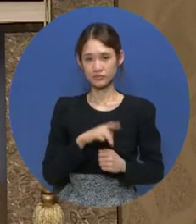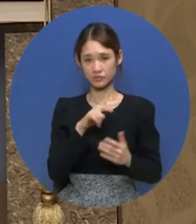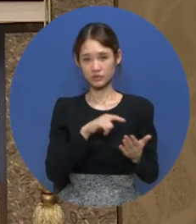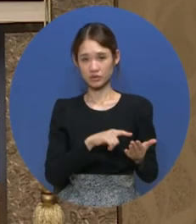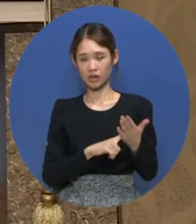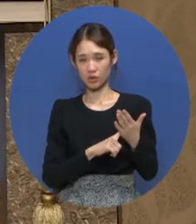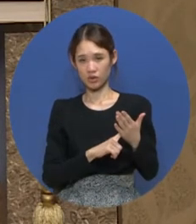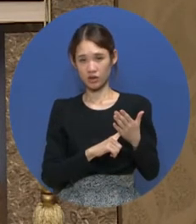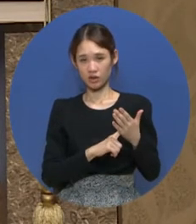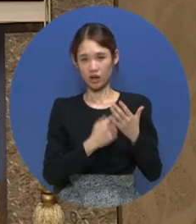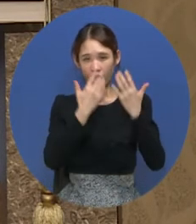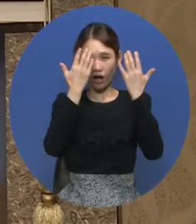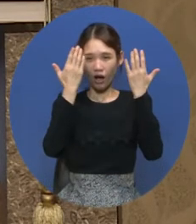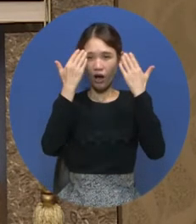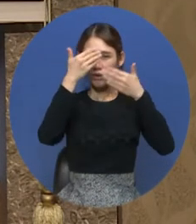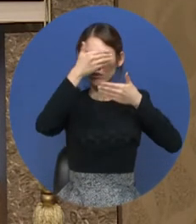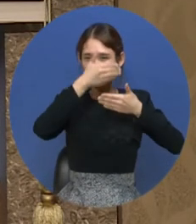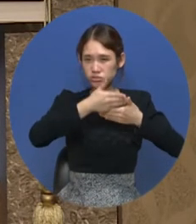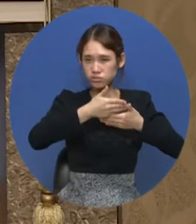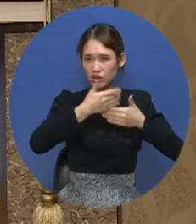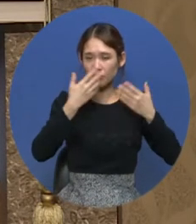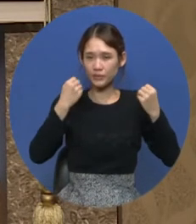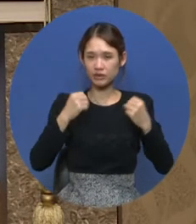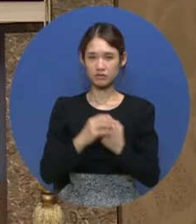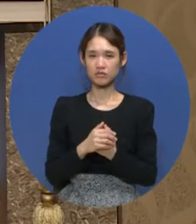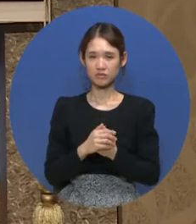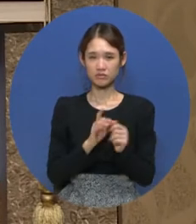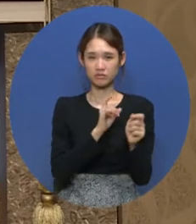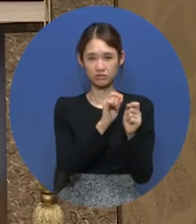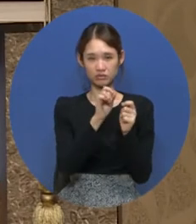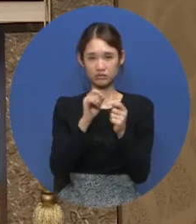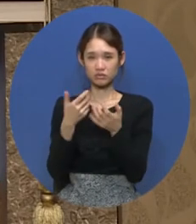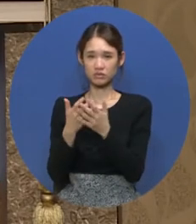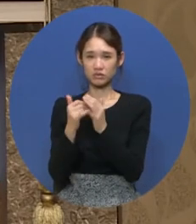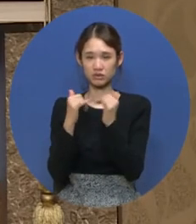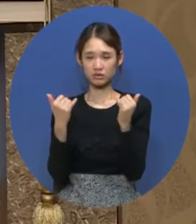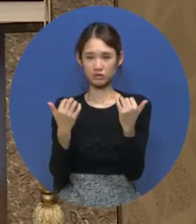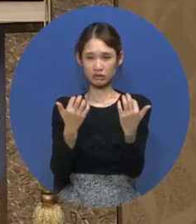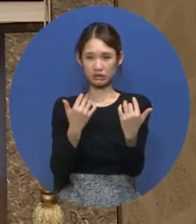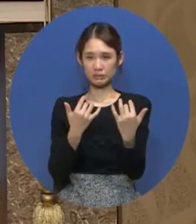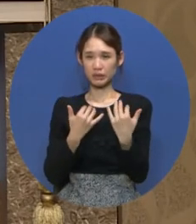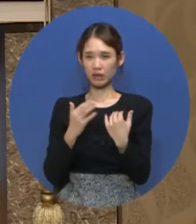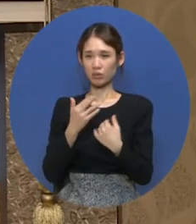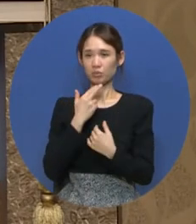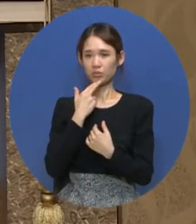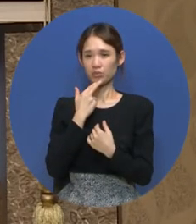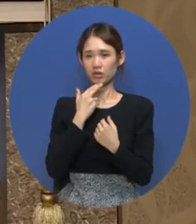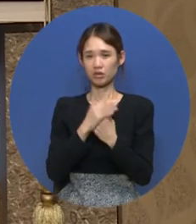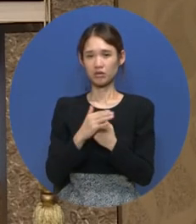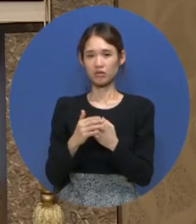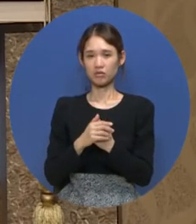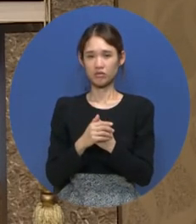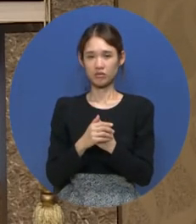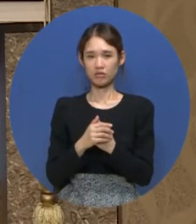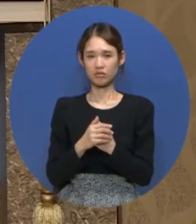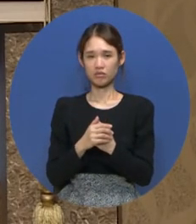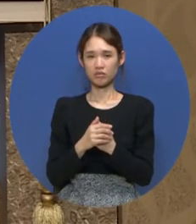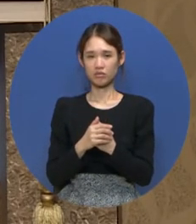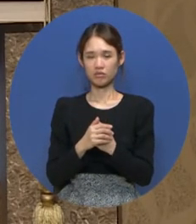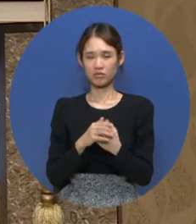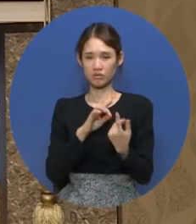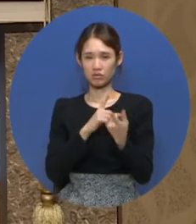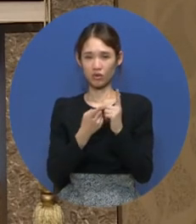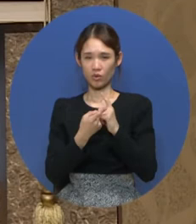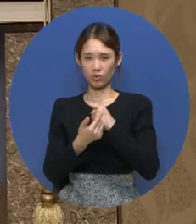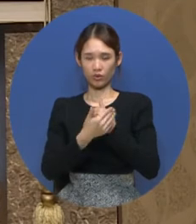폐교 들이 많이 나오기 때문에 또 각 지나자 에서도 이제 인구가 유비 안 되니까 그런 분들은 거 뭐 어떻게 보면 윈윈할 수 있는